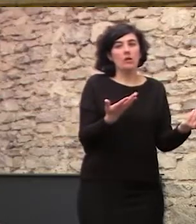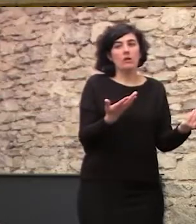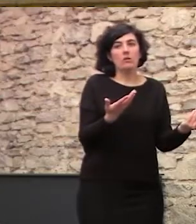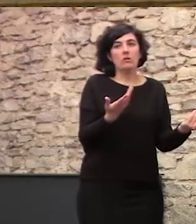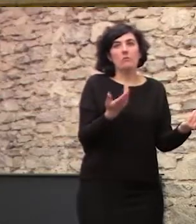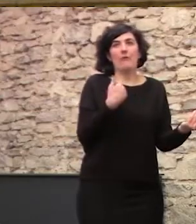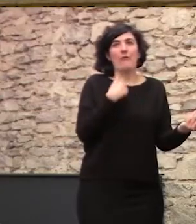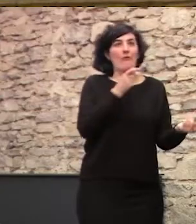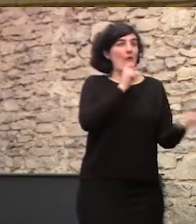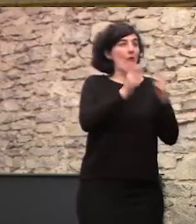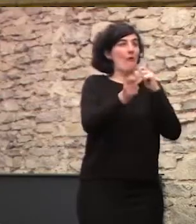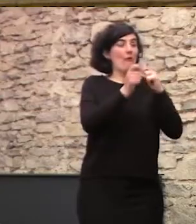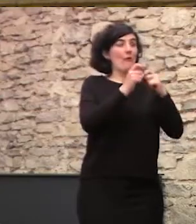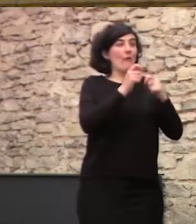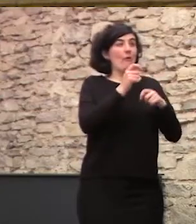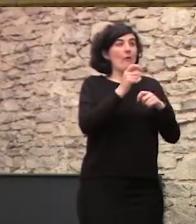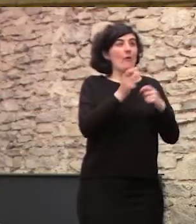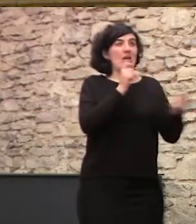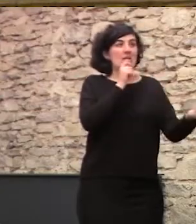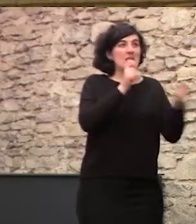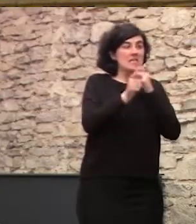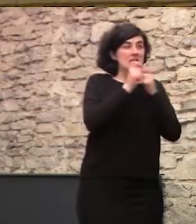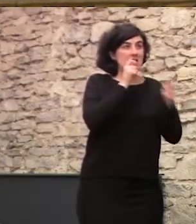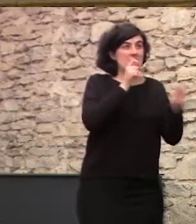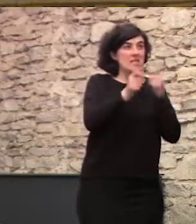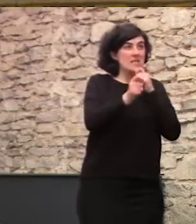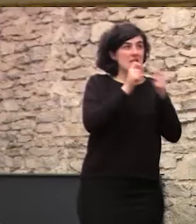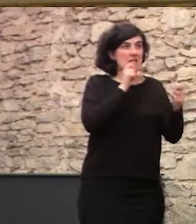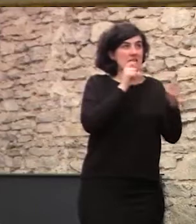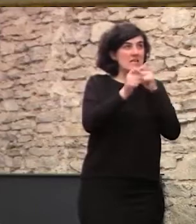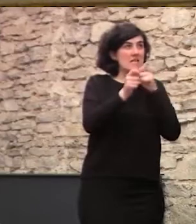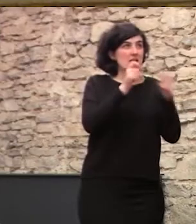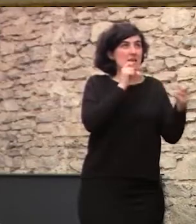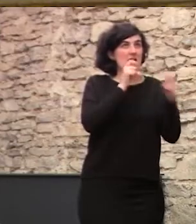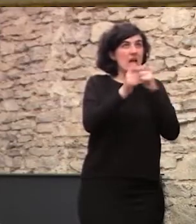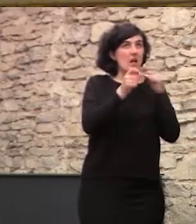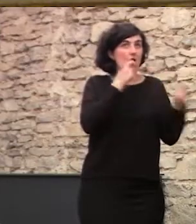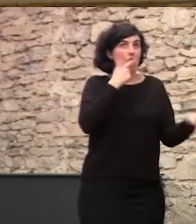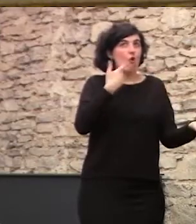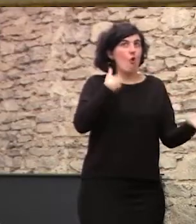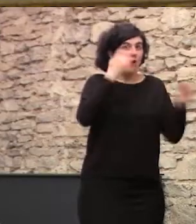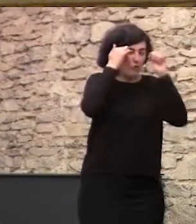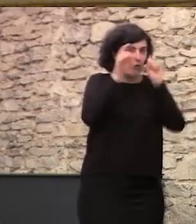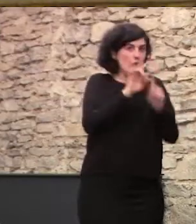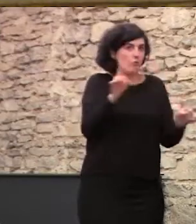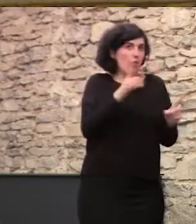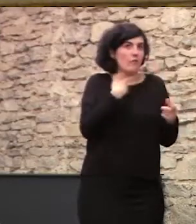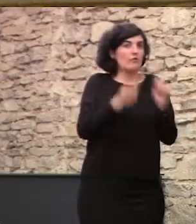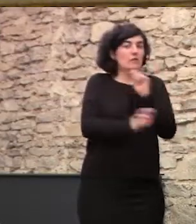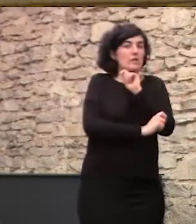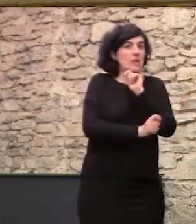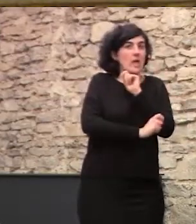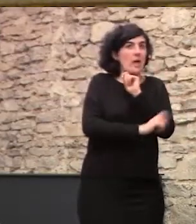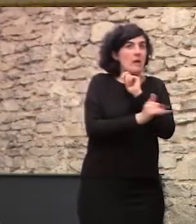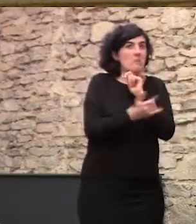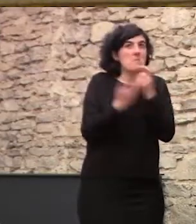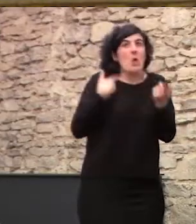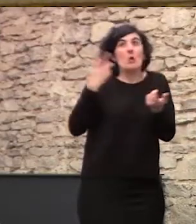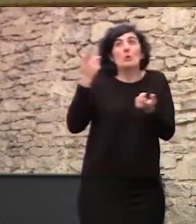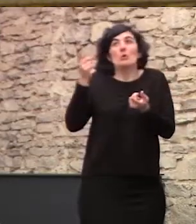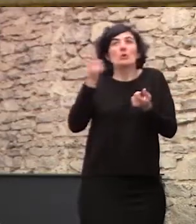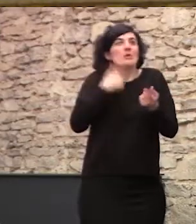batzuk egiten ditut, igual kasetari batzuk ez lituzketenak egingo, baina jarraitzen dut hortan eta konstanteago egin dut, baina